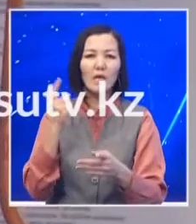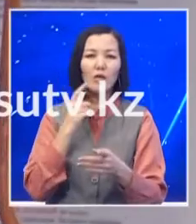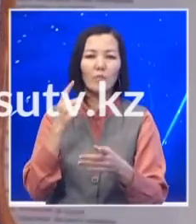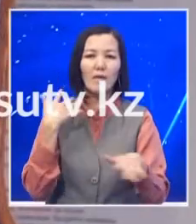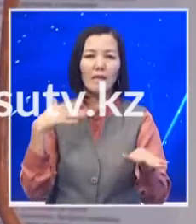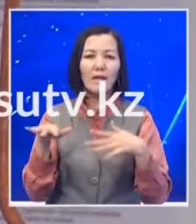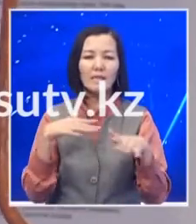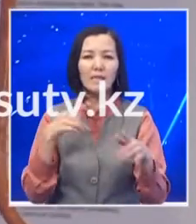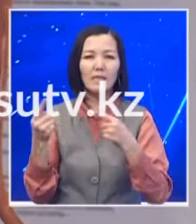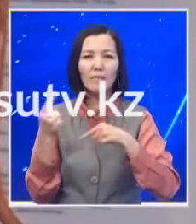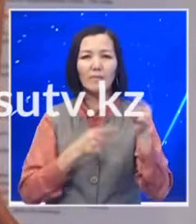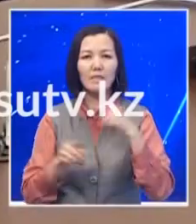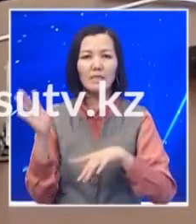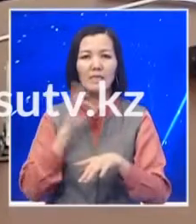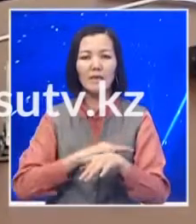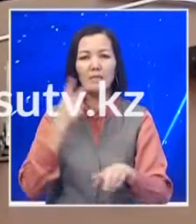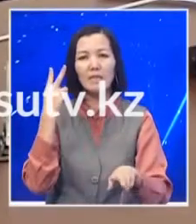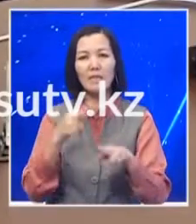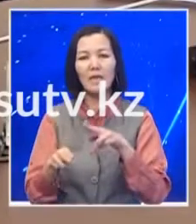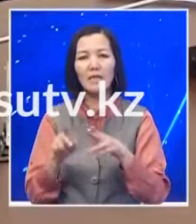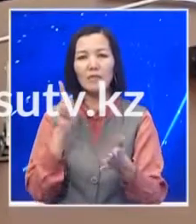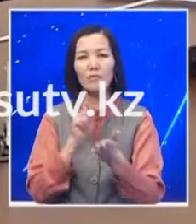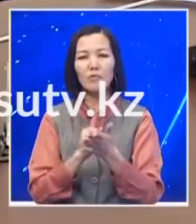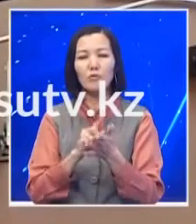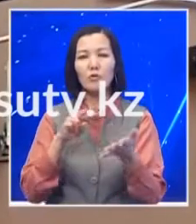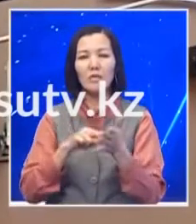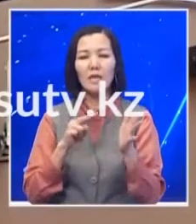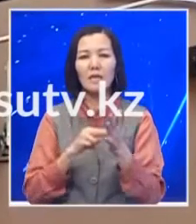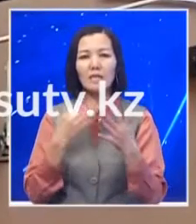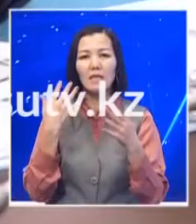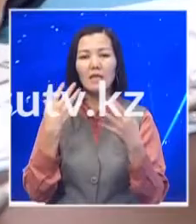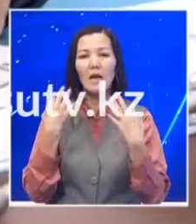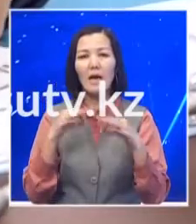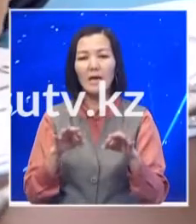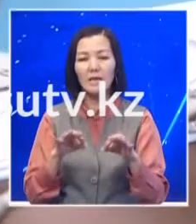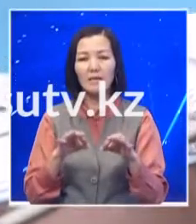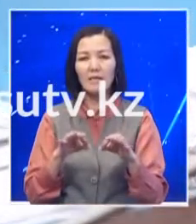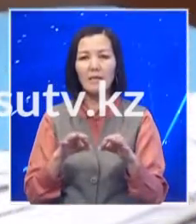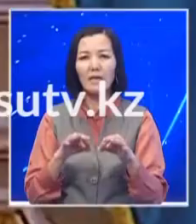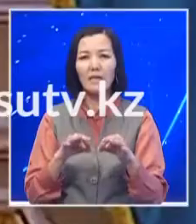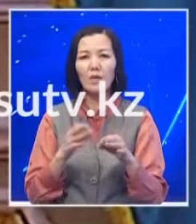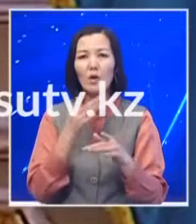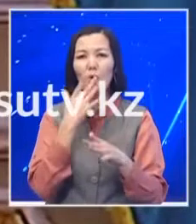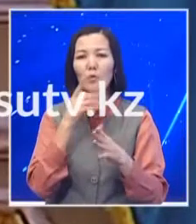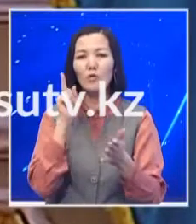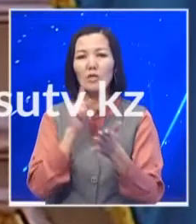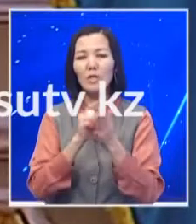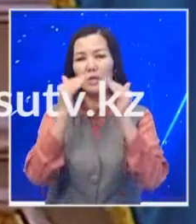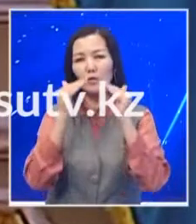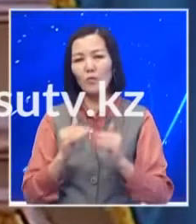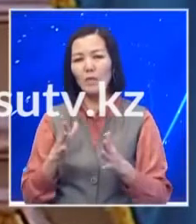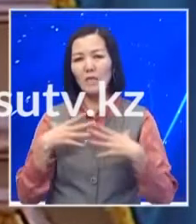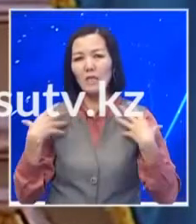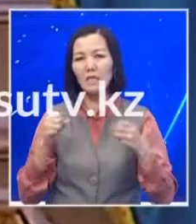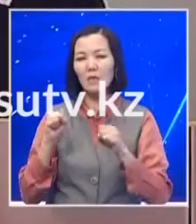ақсатты. Бизнес табыстан айырылды, бюджет салықтан қағылды. Ұлттық байлық төмендеді. Осыған байланысты президент денсаулық сақтау